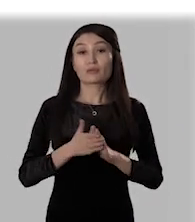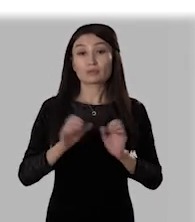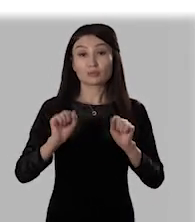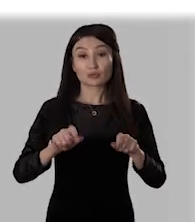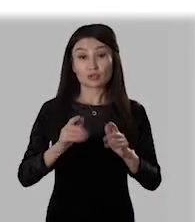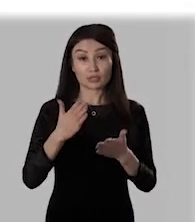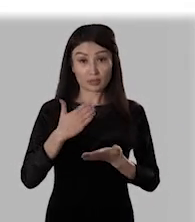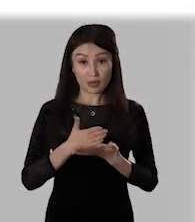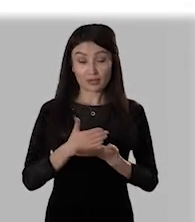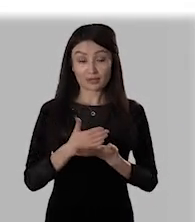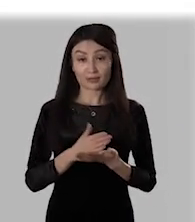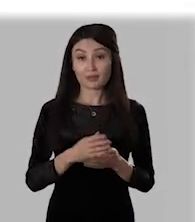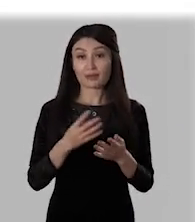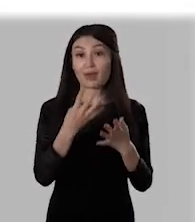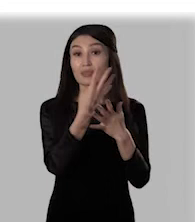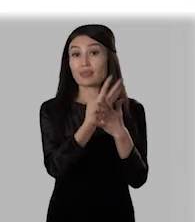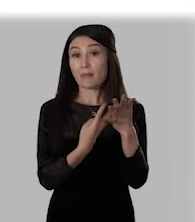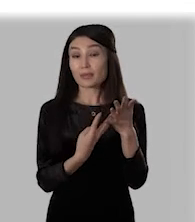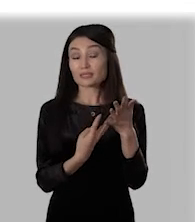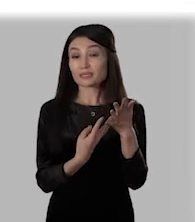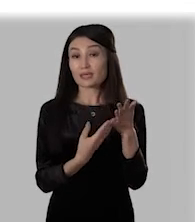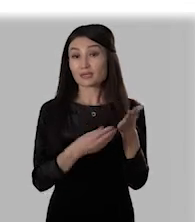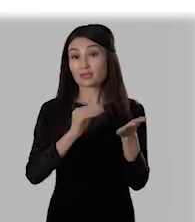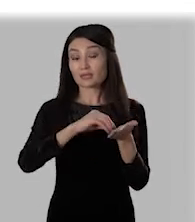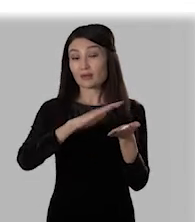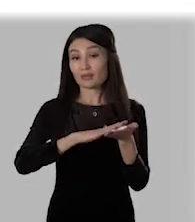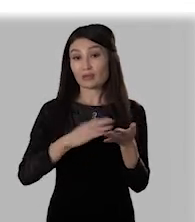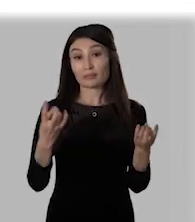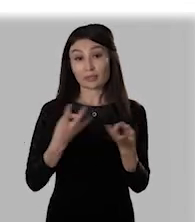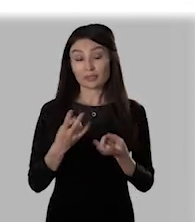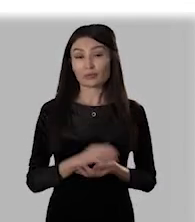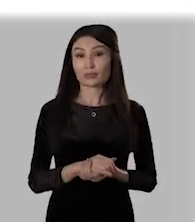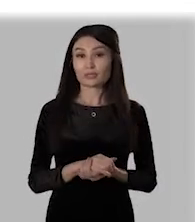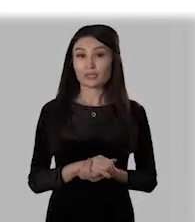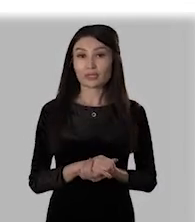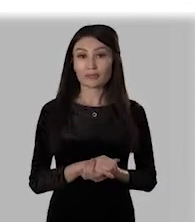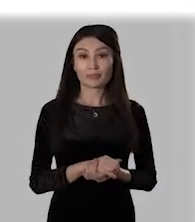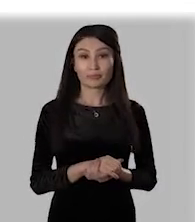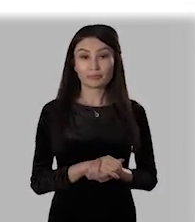экендигин таблицанын графаларына белги коюп чыккыла.